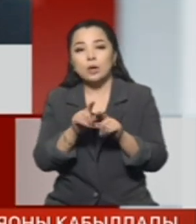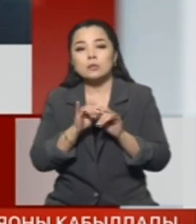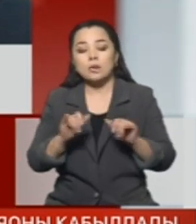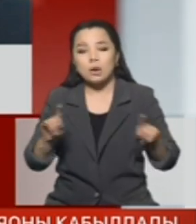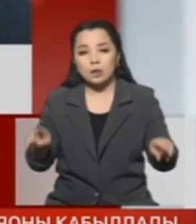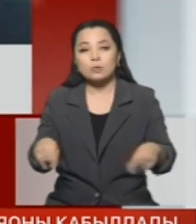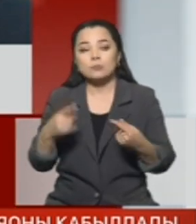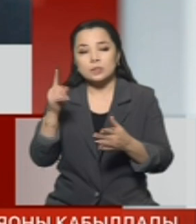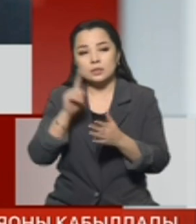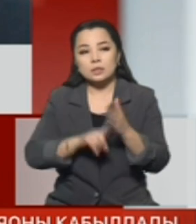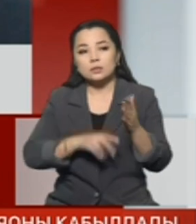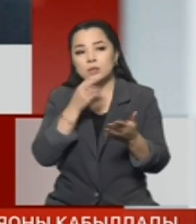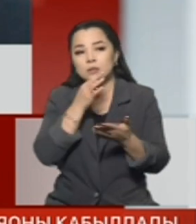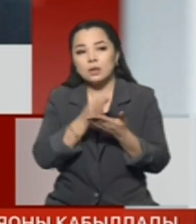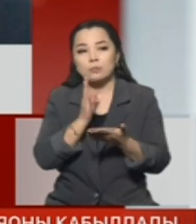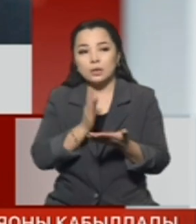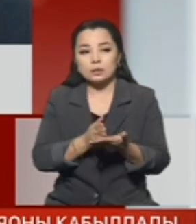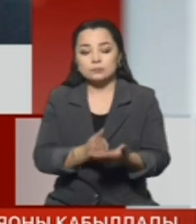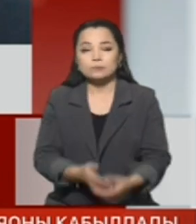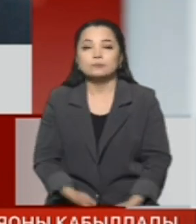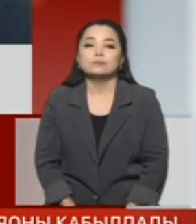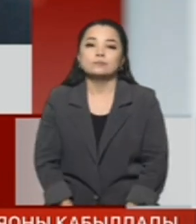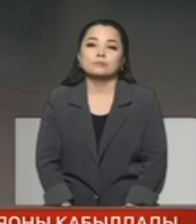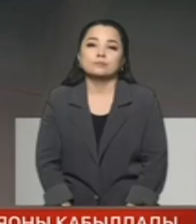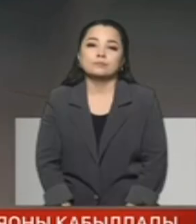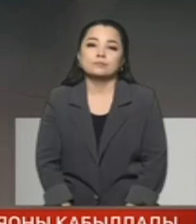дами беретініне сенім білдірді.